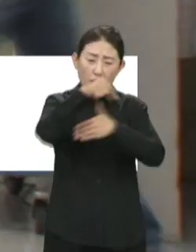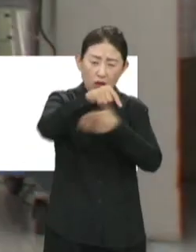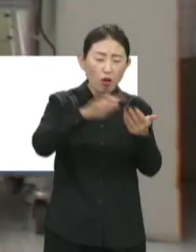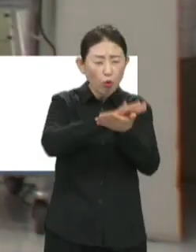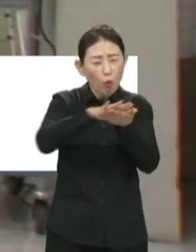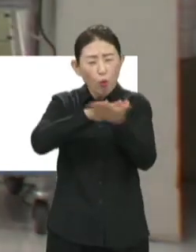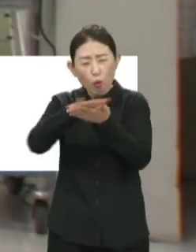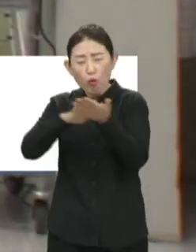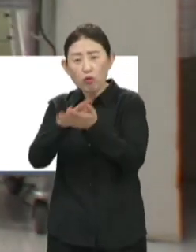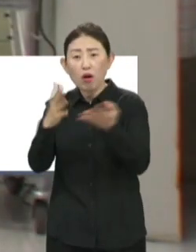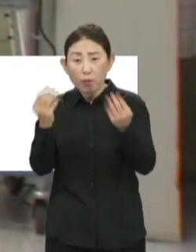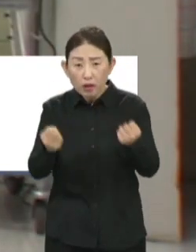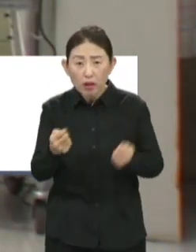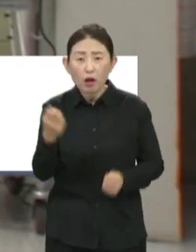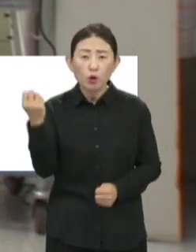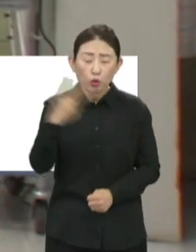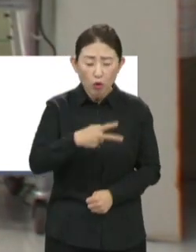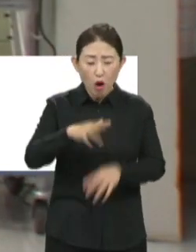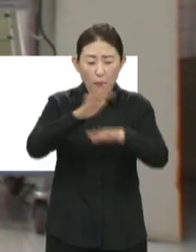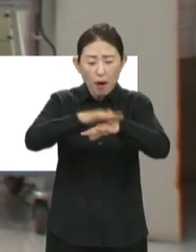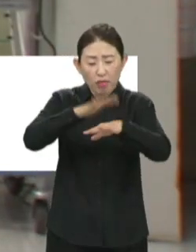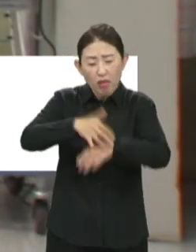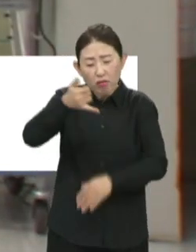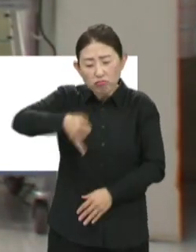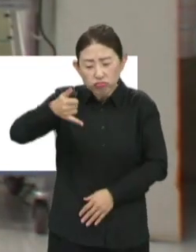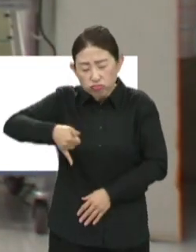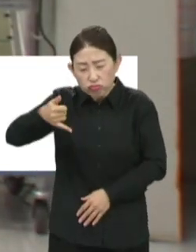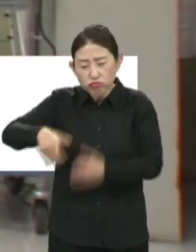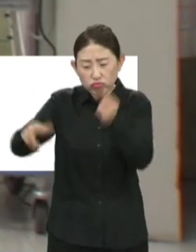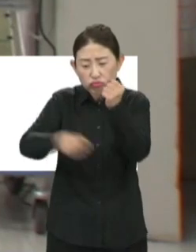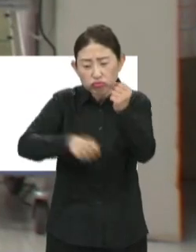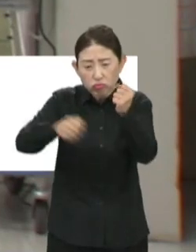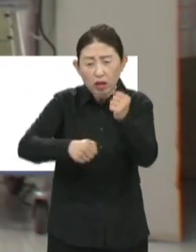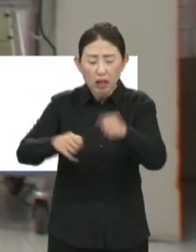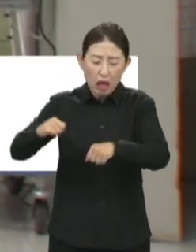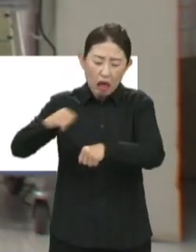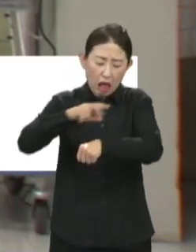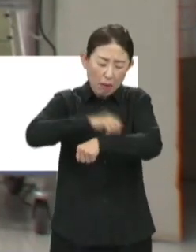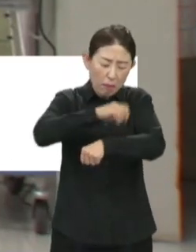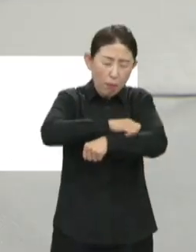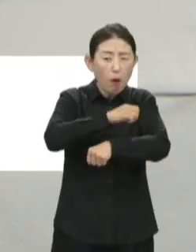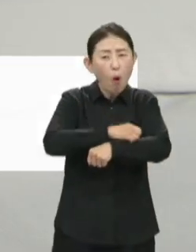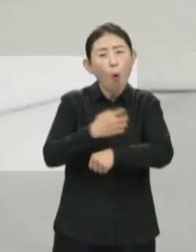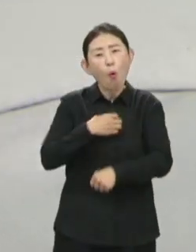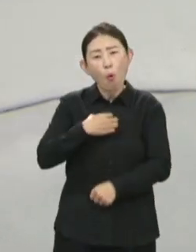또한 농번기 때문에 많은 분들이 농사일을 하면서 진드기 유충을 만나게 될 가능성이 높습니다.